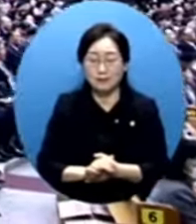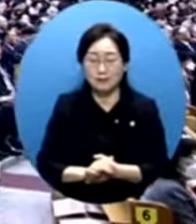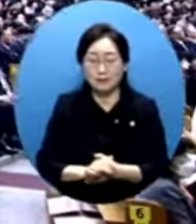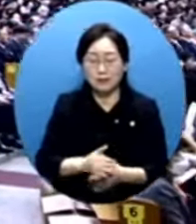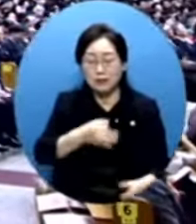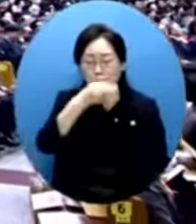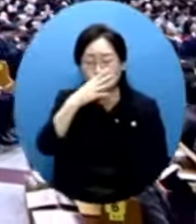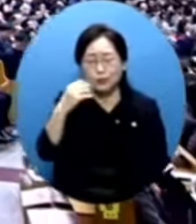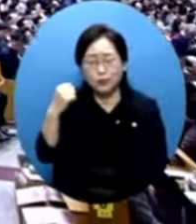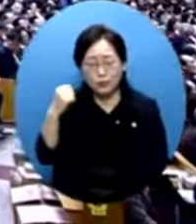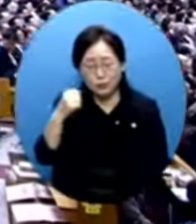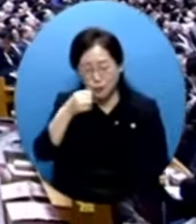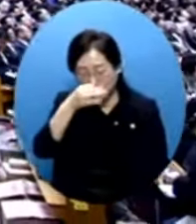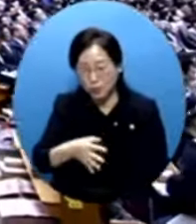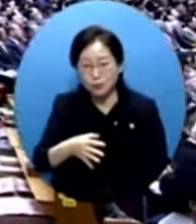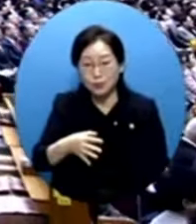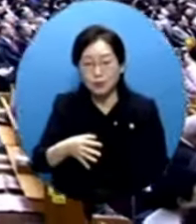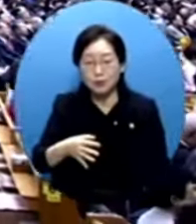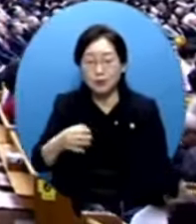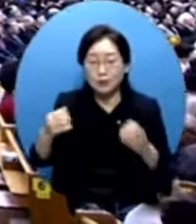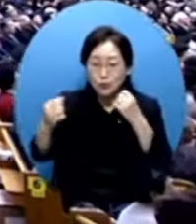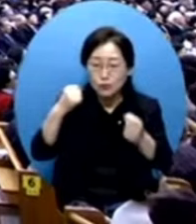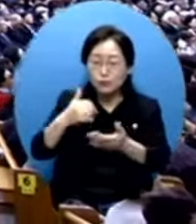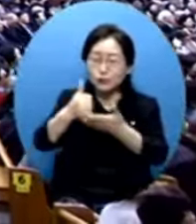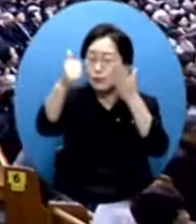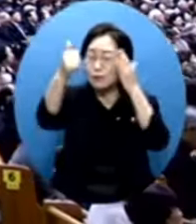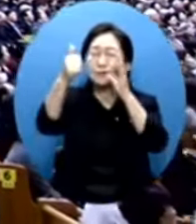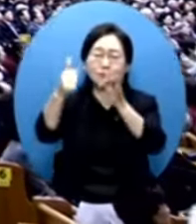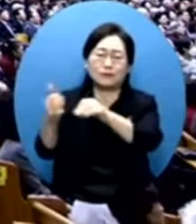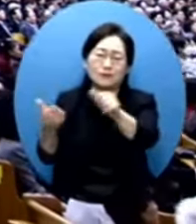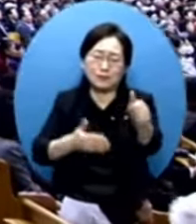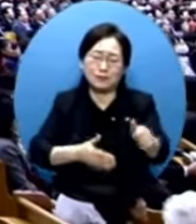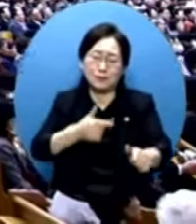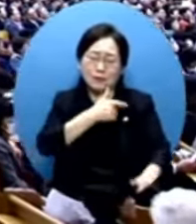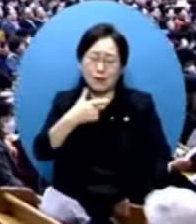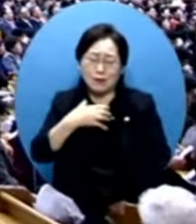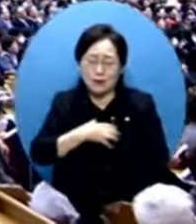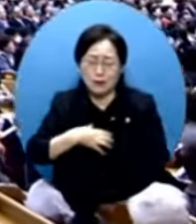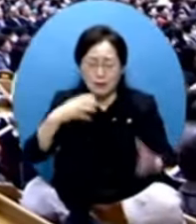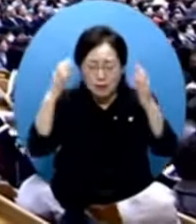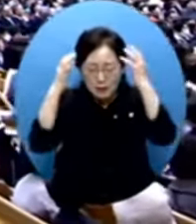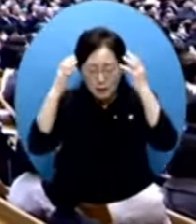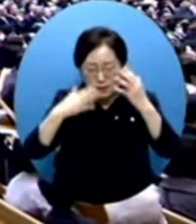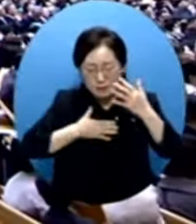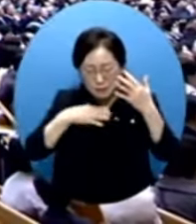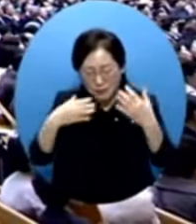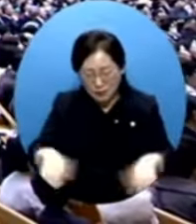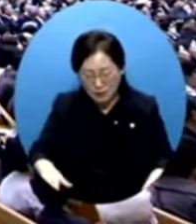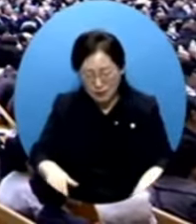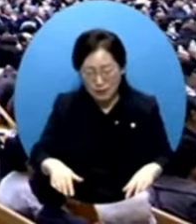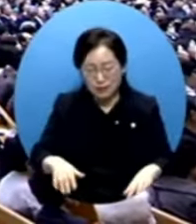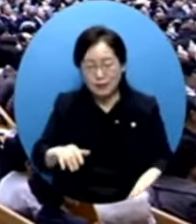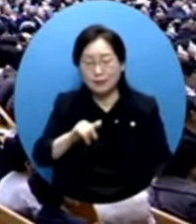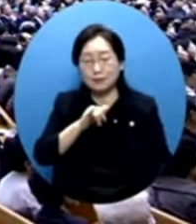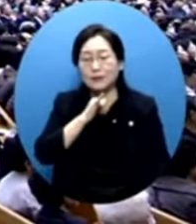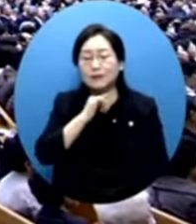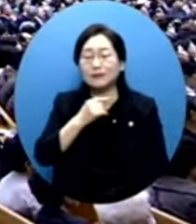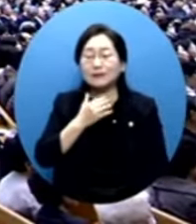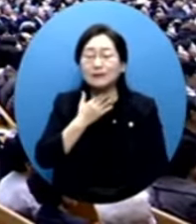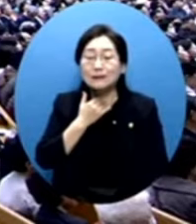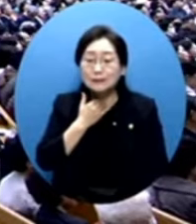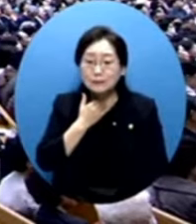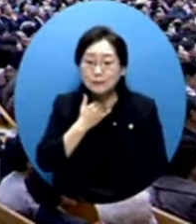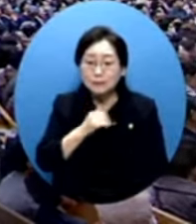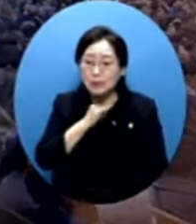힘들고 어려워도 여러분 주님을 바라봐야 합니다 너무나 슬프고 괴롭고 지쳐서 인생을 포기하고 싶을 때